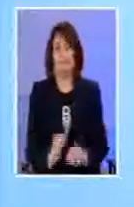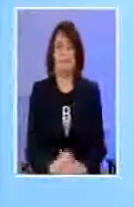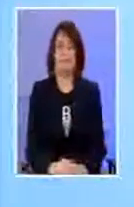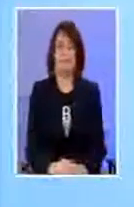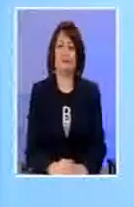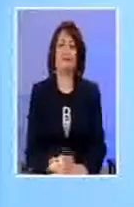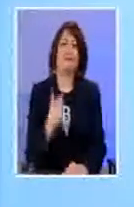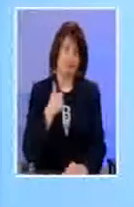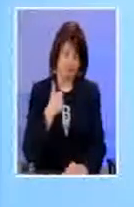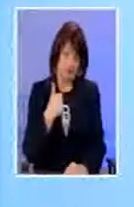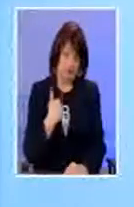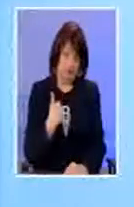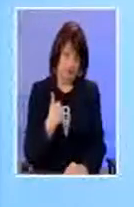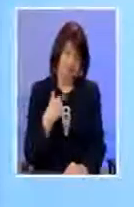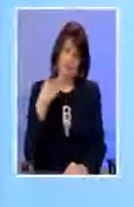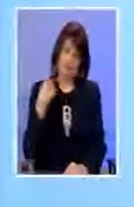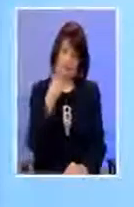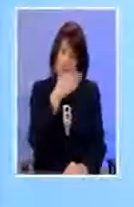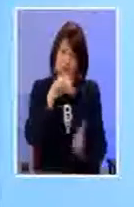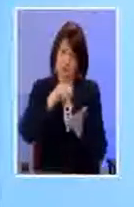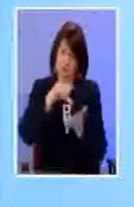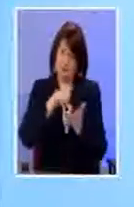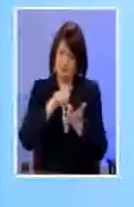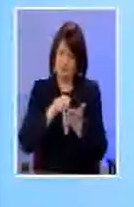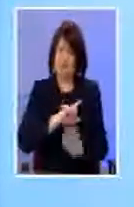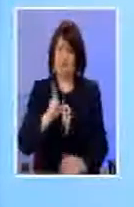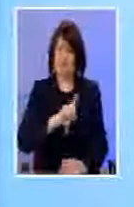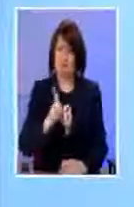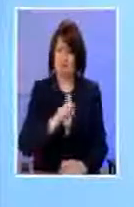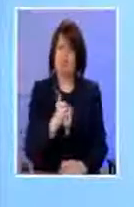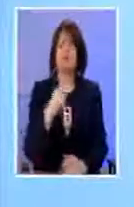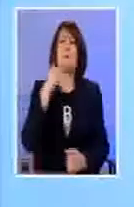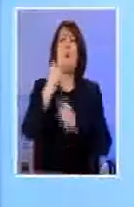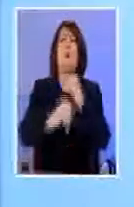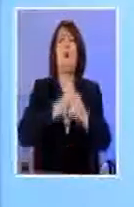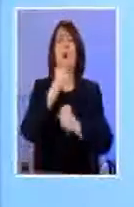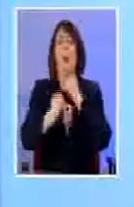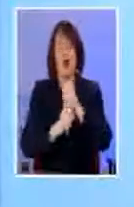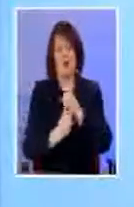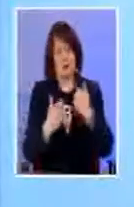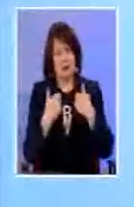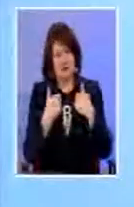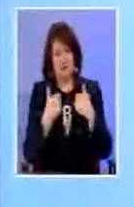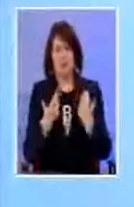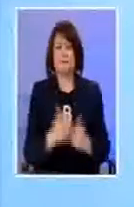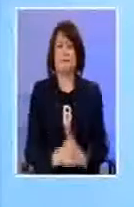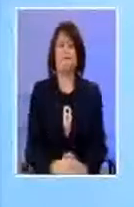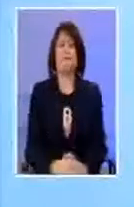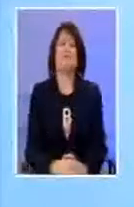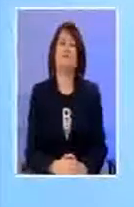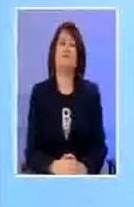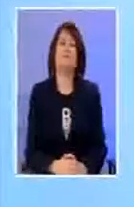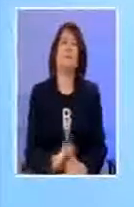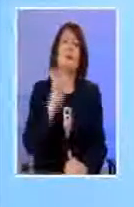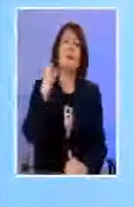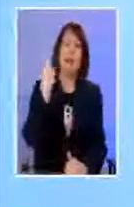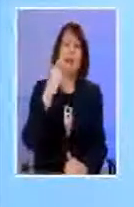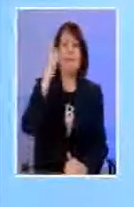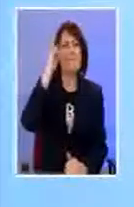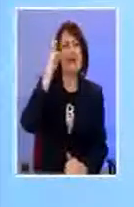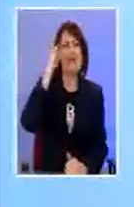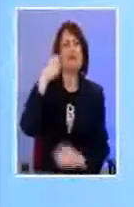Εγώ που μετακινούμαι στην Αθήνα πολλά χρόνια, κυκλοφορώ στην Αθήνα πάρα πολλά χρόνια, παλαιότερα πήγαινα από το Πανεπιστήμιο,